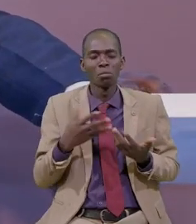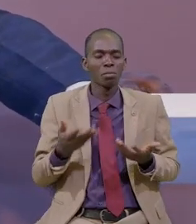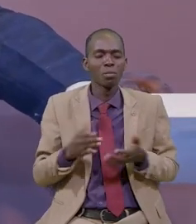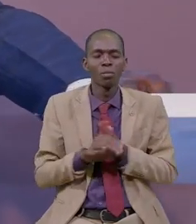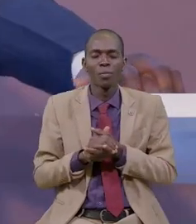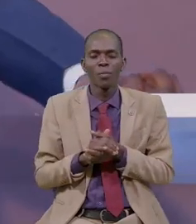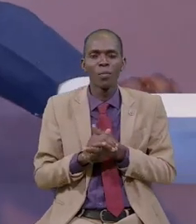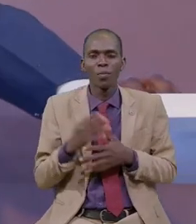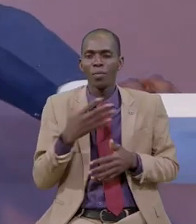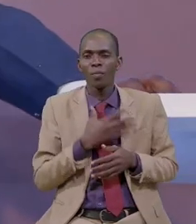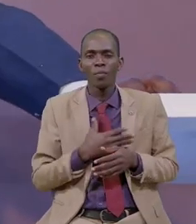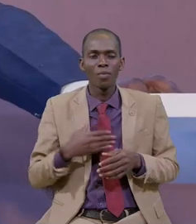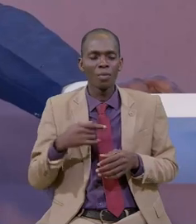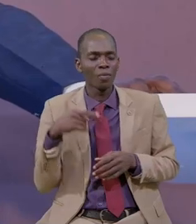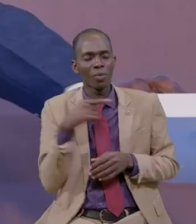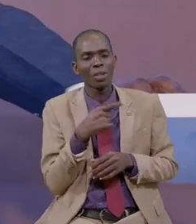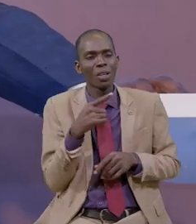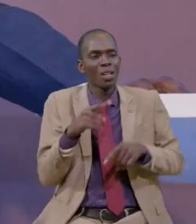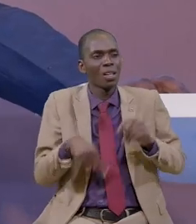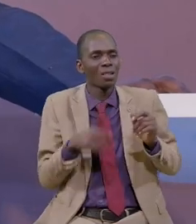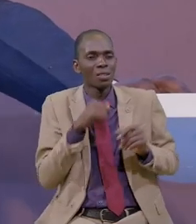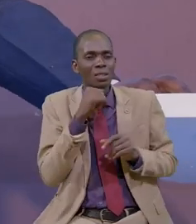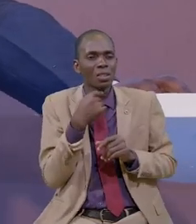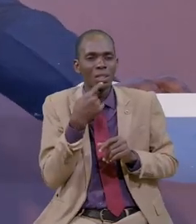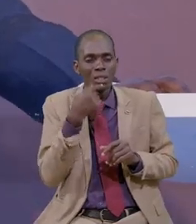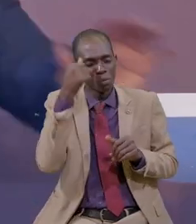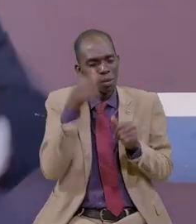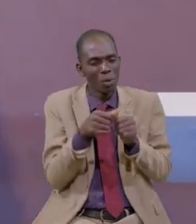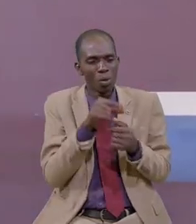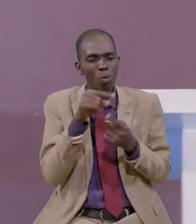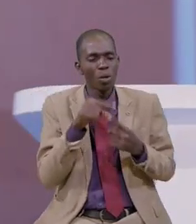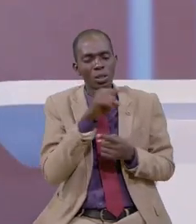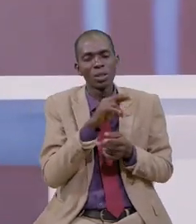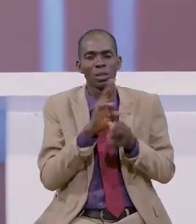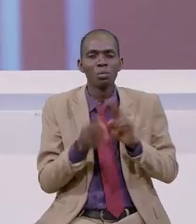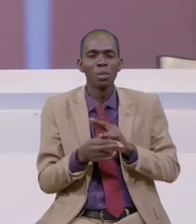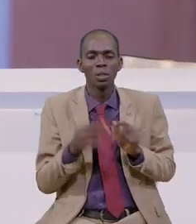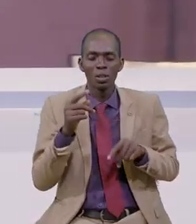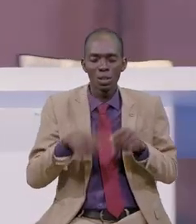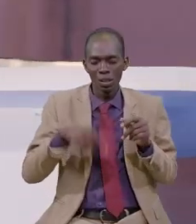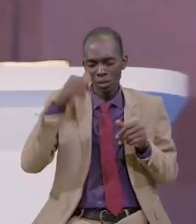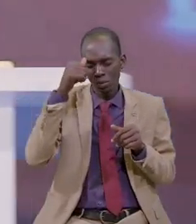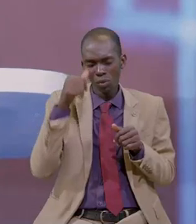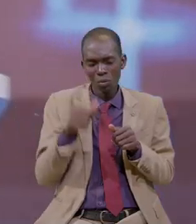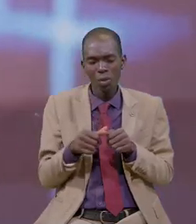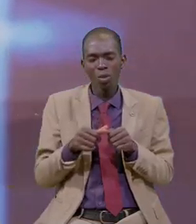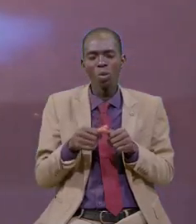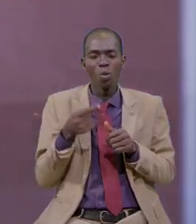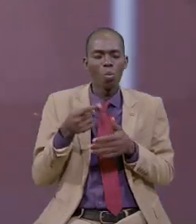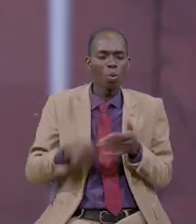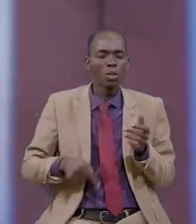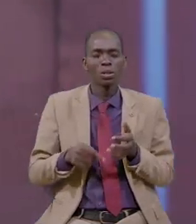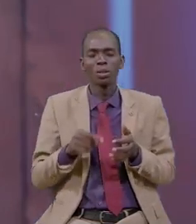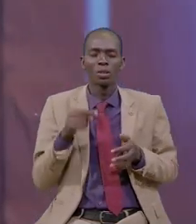même pas dire quand elle s'est repentie. Elle ne peut même pas dire ce qu'il